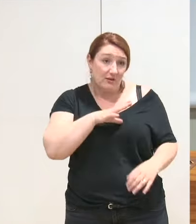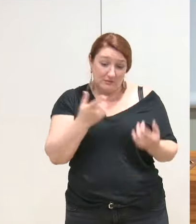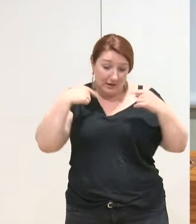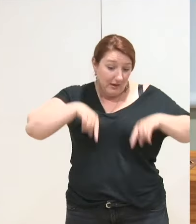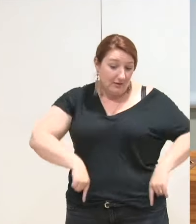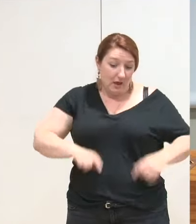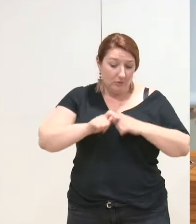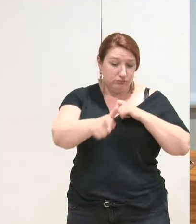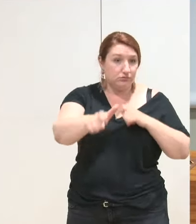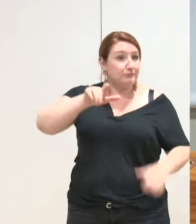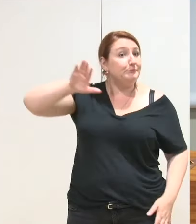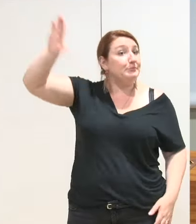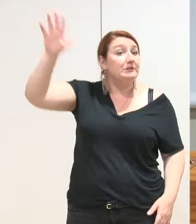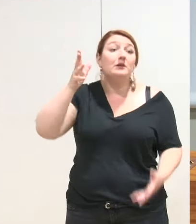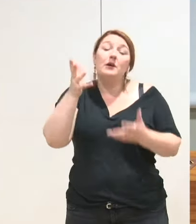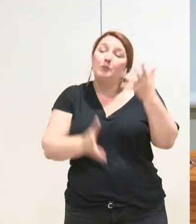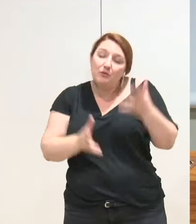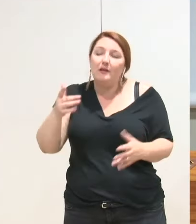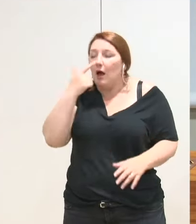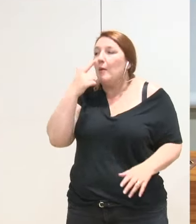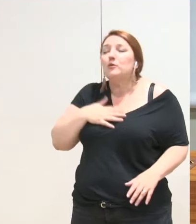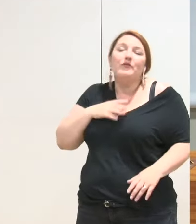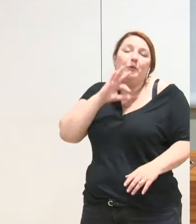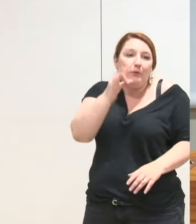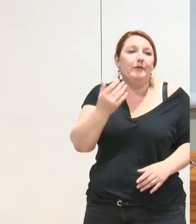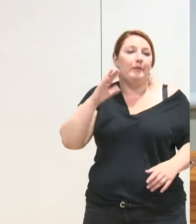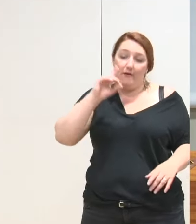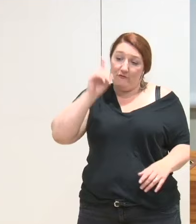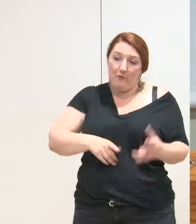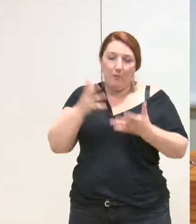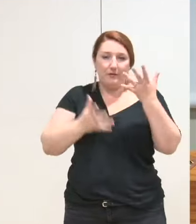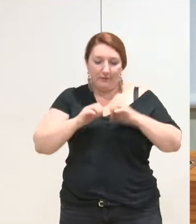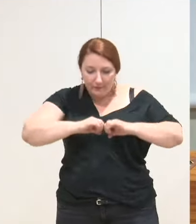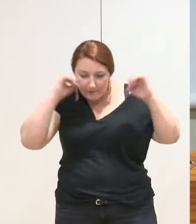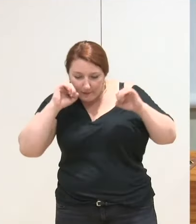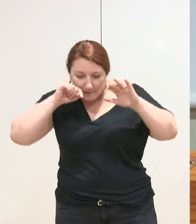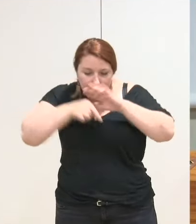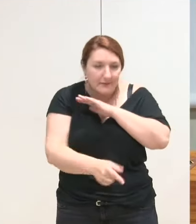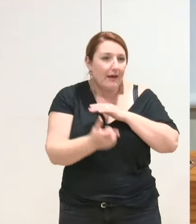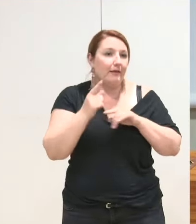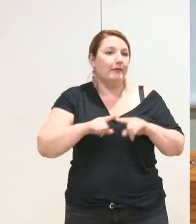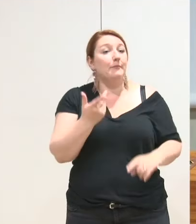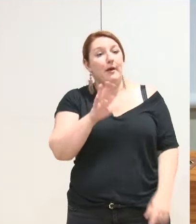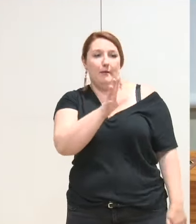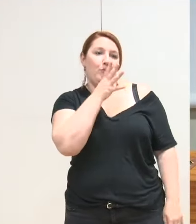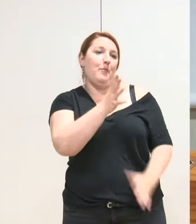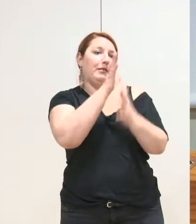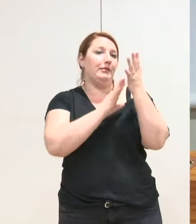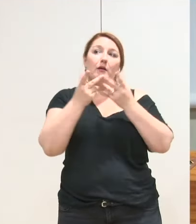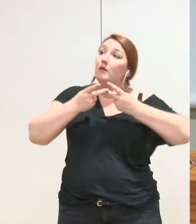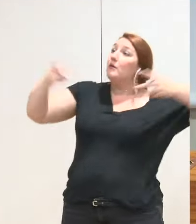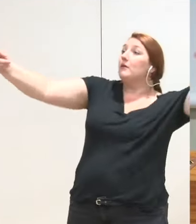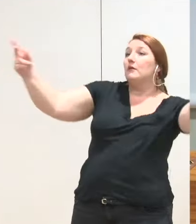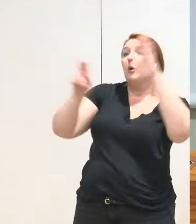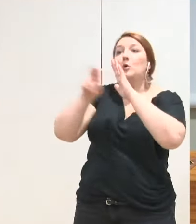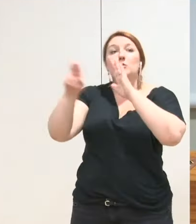qui peut-être mériteraiit sans doute d'ailleurs mériterait d'être regardé mais il n'empêche que vous ne pouvez pas dire devant les grenobloises